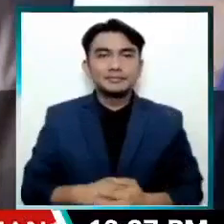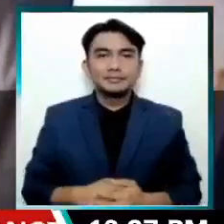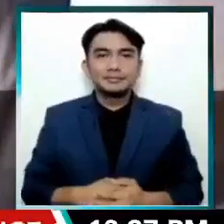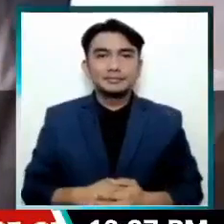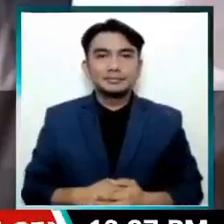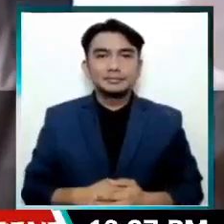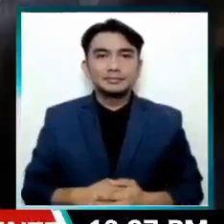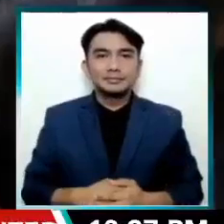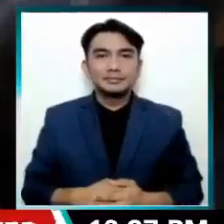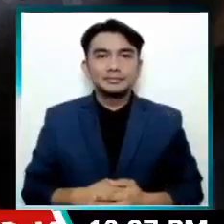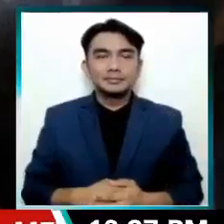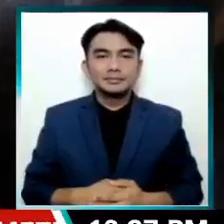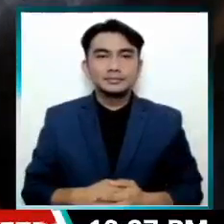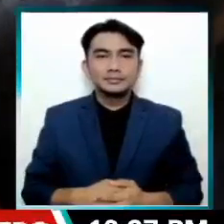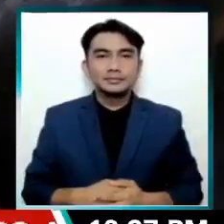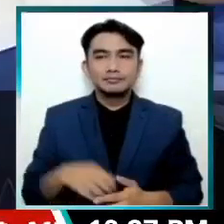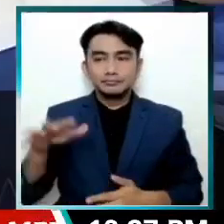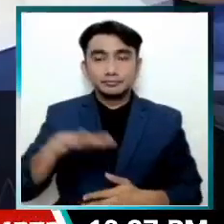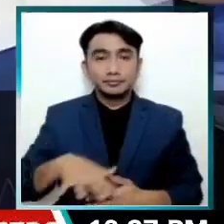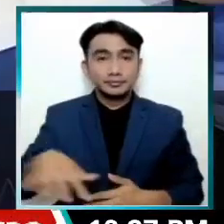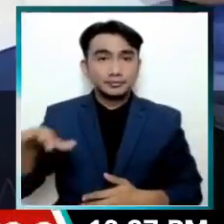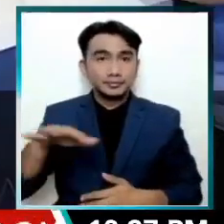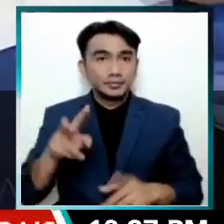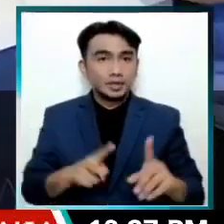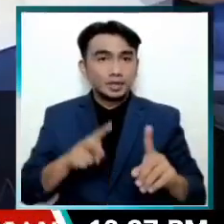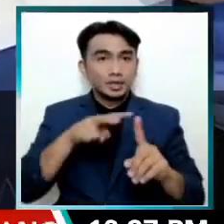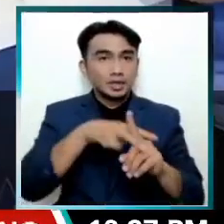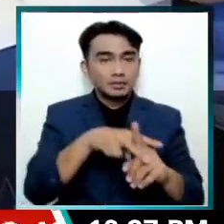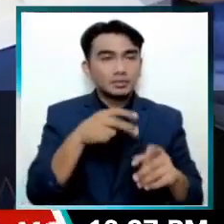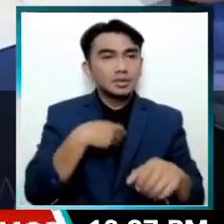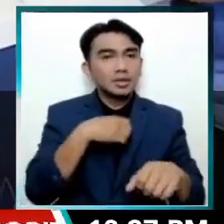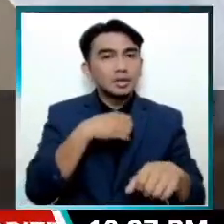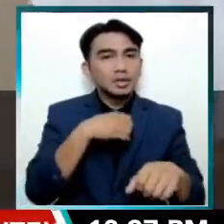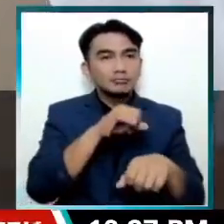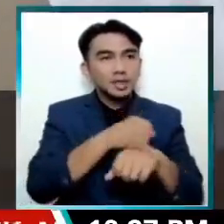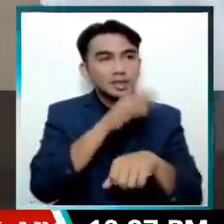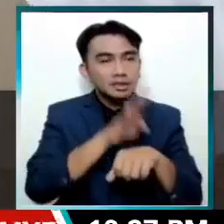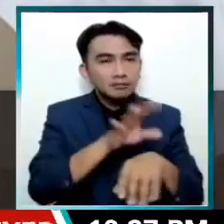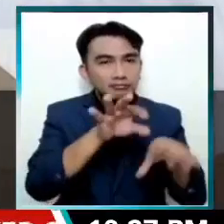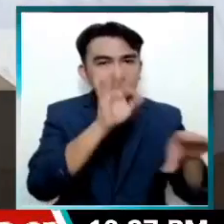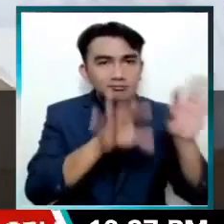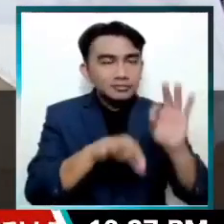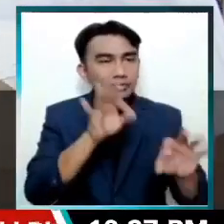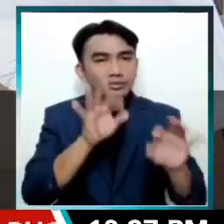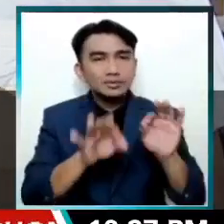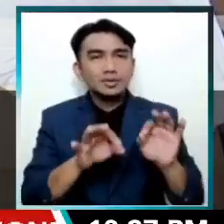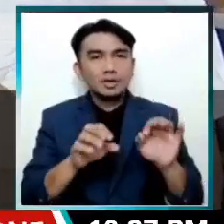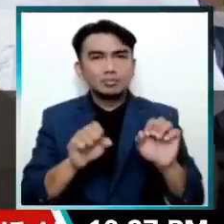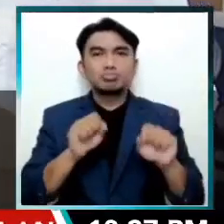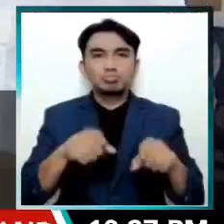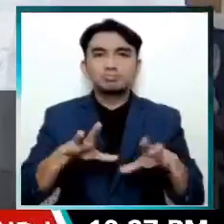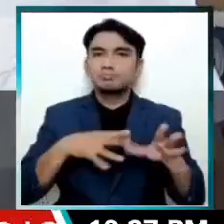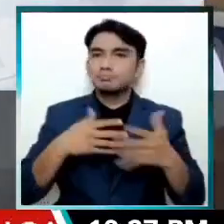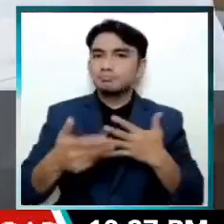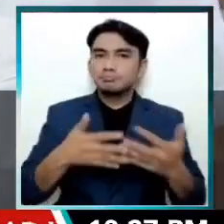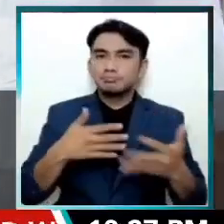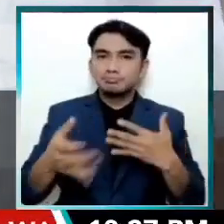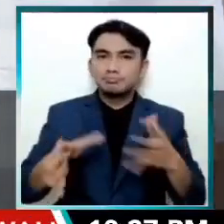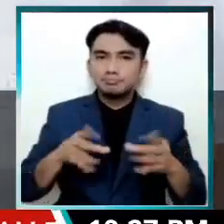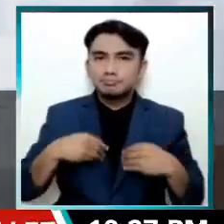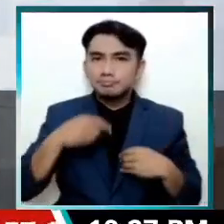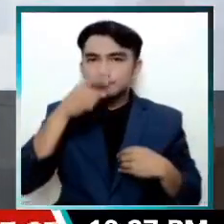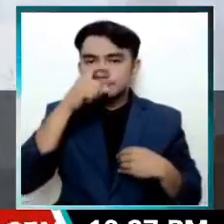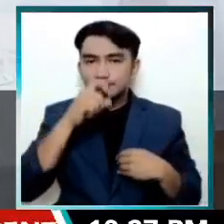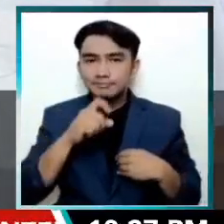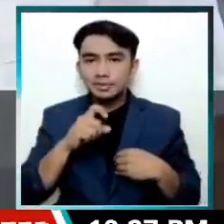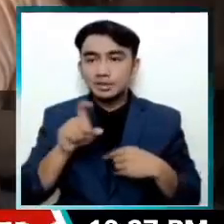Ang mga nag-a-apply sa mega job fair sa Maynila, walang pinipiling edad. Ang senior na si James Acero nga, edad 61 na